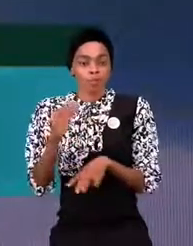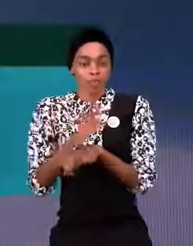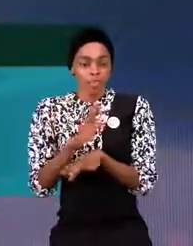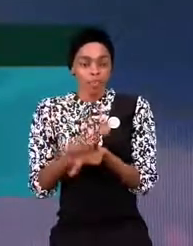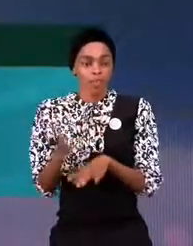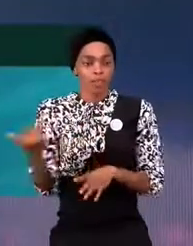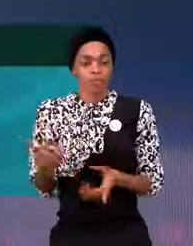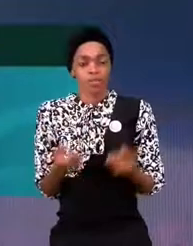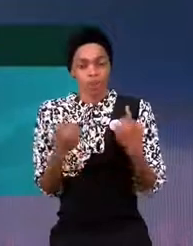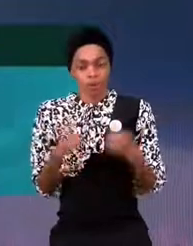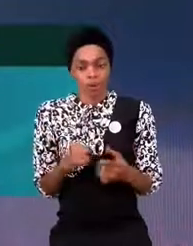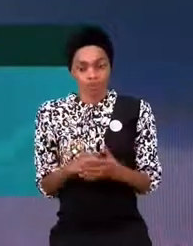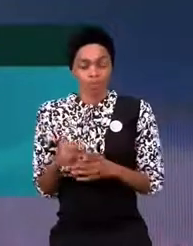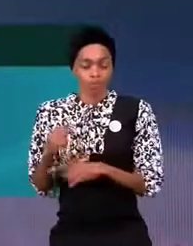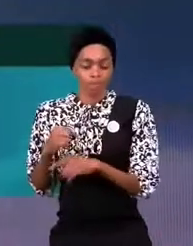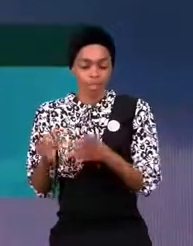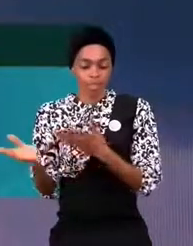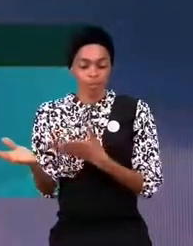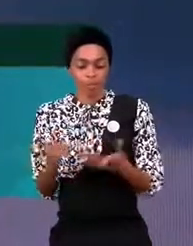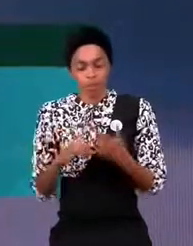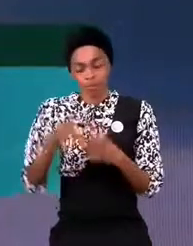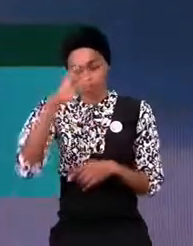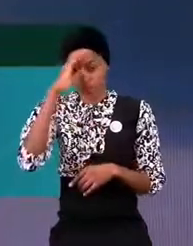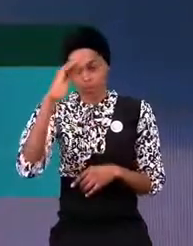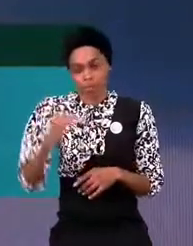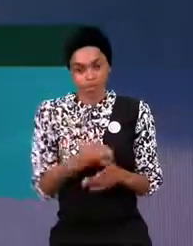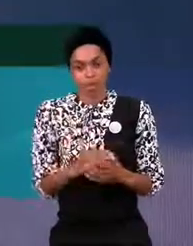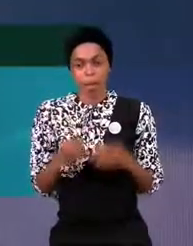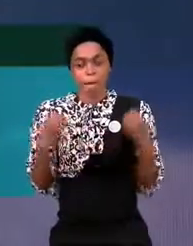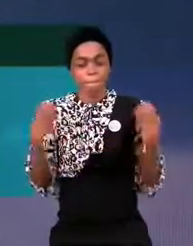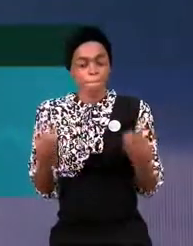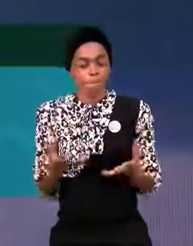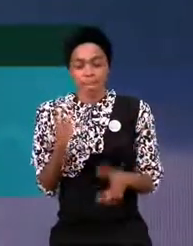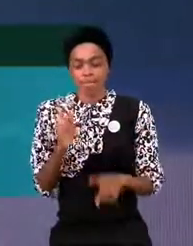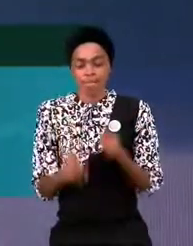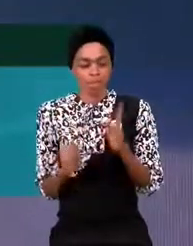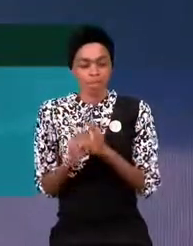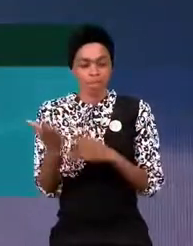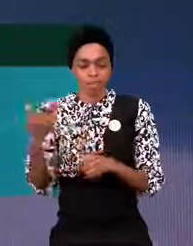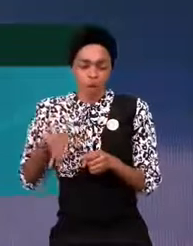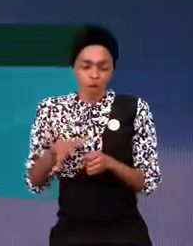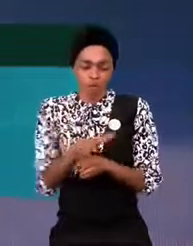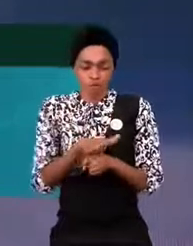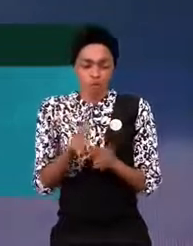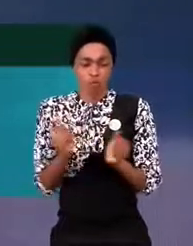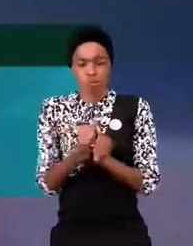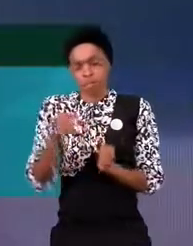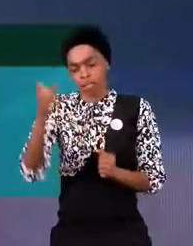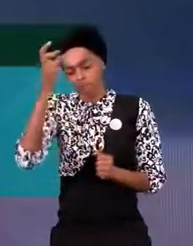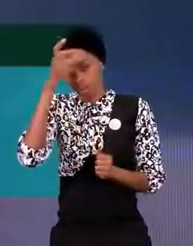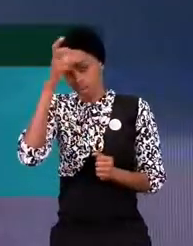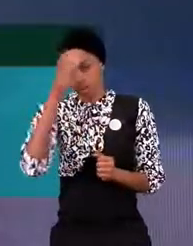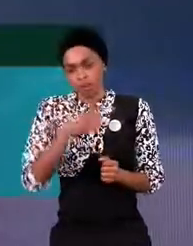On amena auprès de Jésus plusieurs démoniaques. Il chassa les